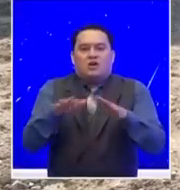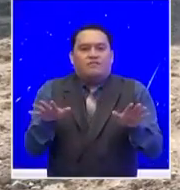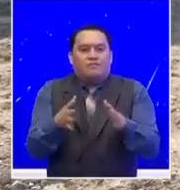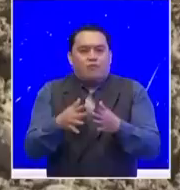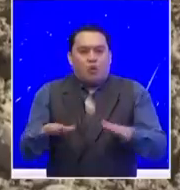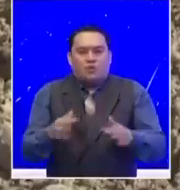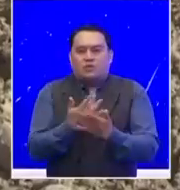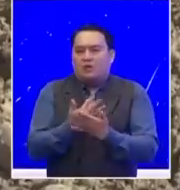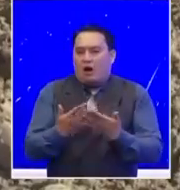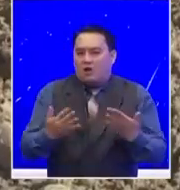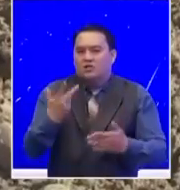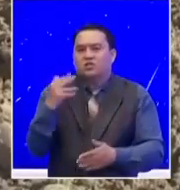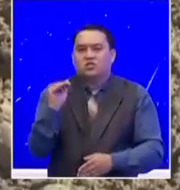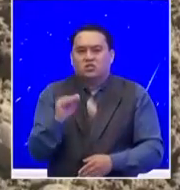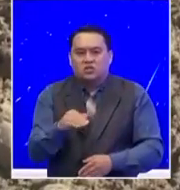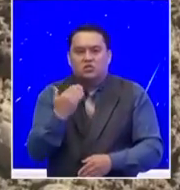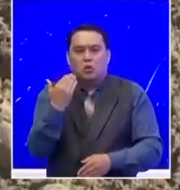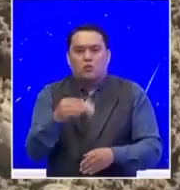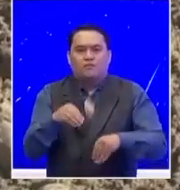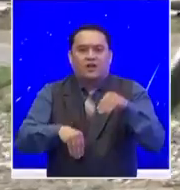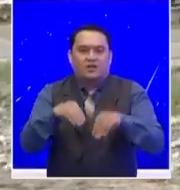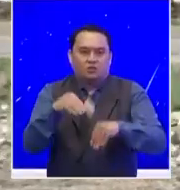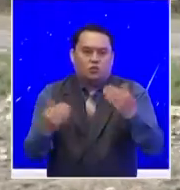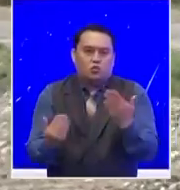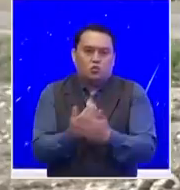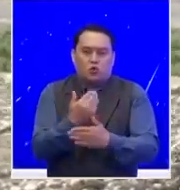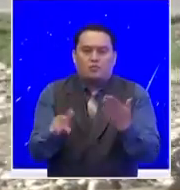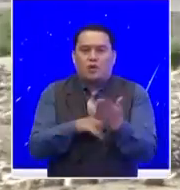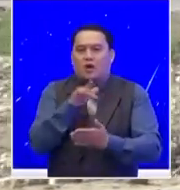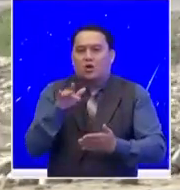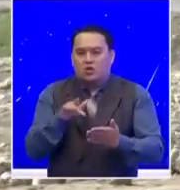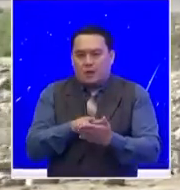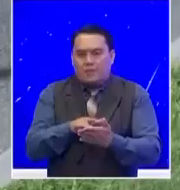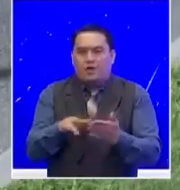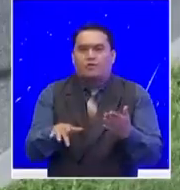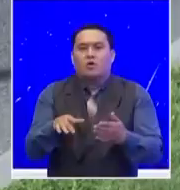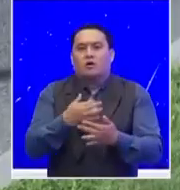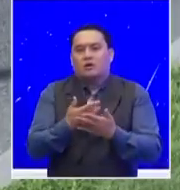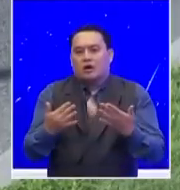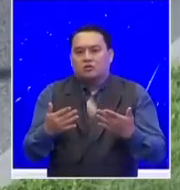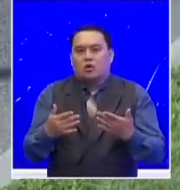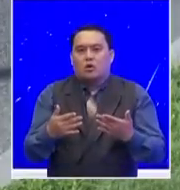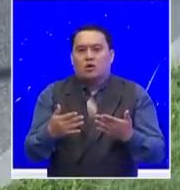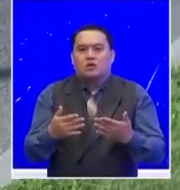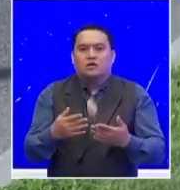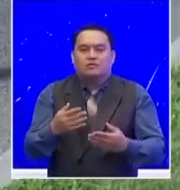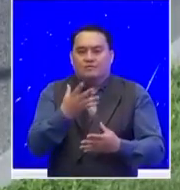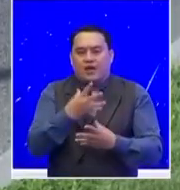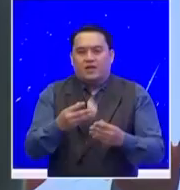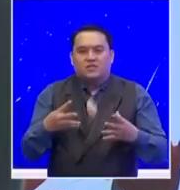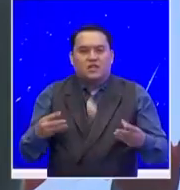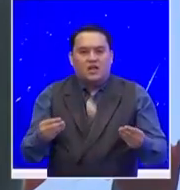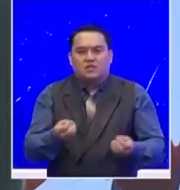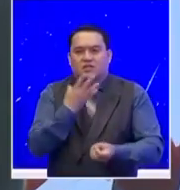лиственных пород. 3500 из них высадят в новом коттеджном городке. А город в разных частях уже пестреет весенними